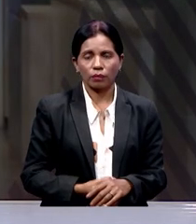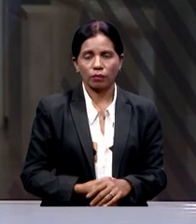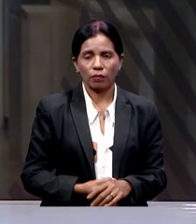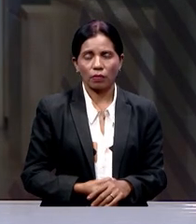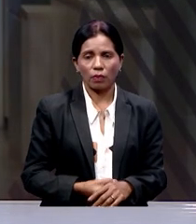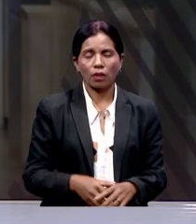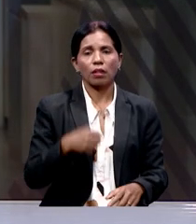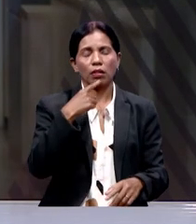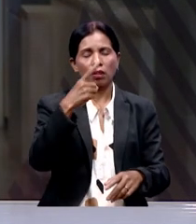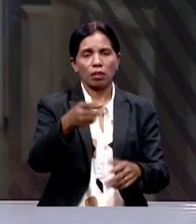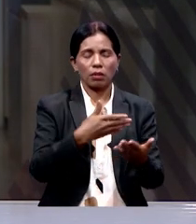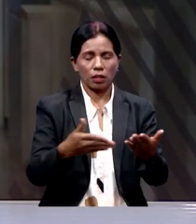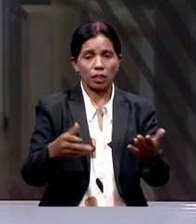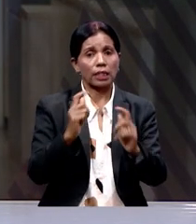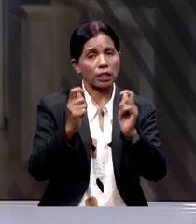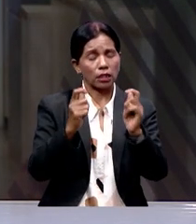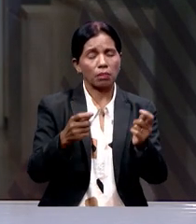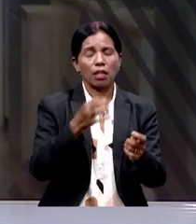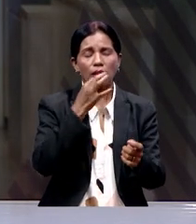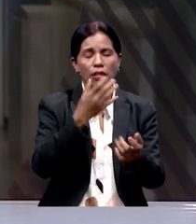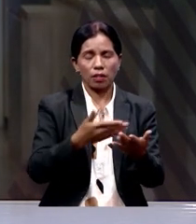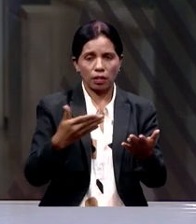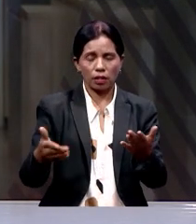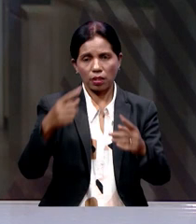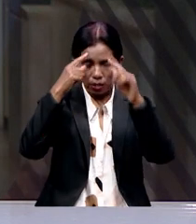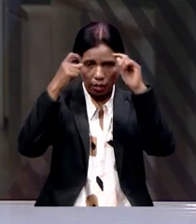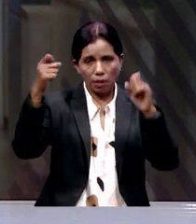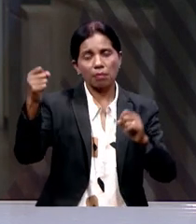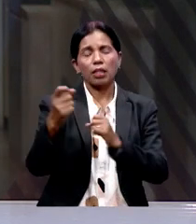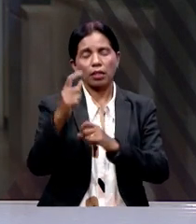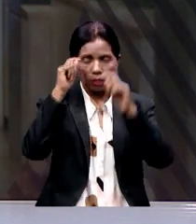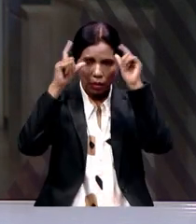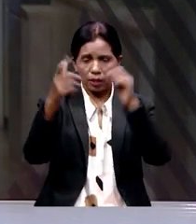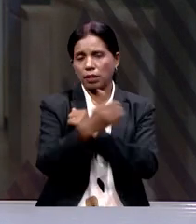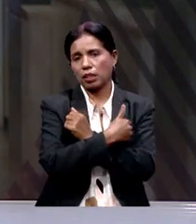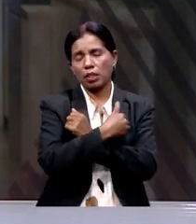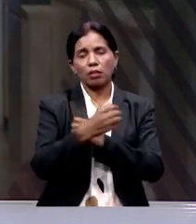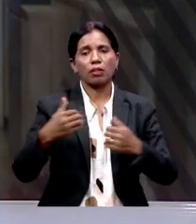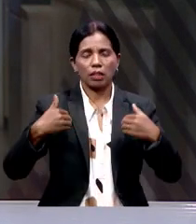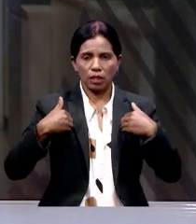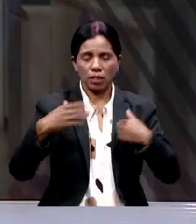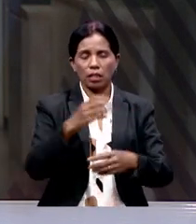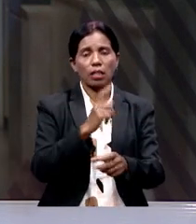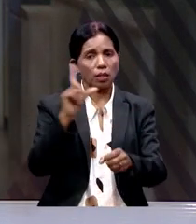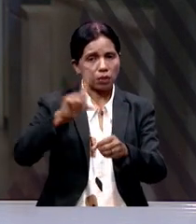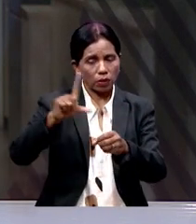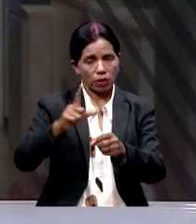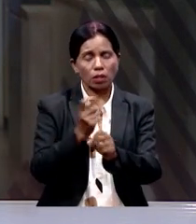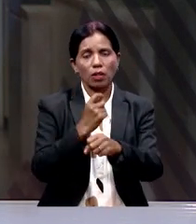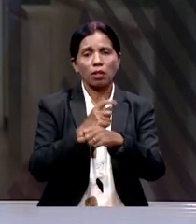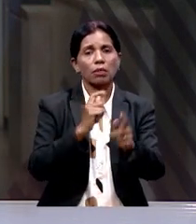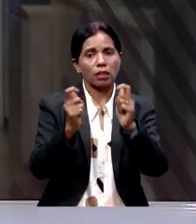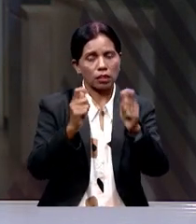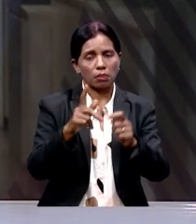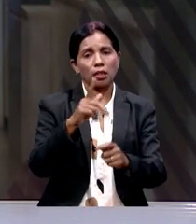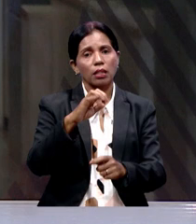Teste ba produto balon ai face halo ireli urtam ba Timor Leste si dau kia laboratorium o di halo teste ba parametro chimico.